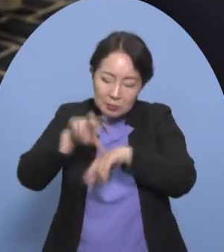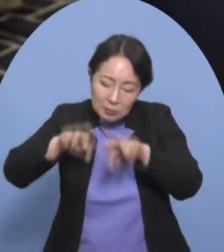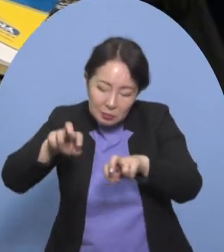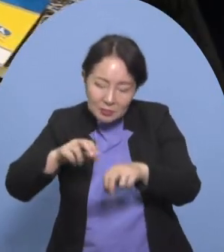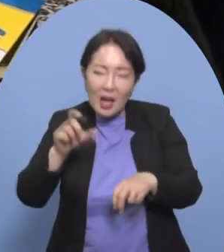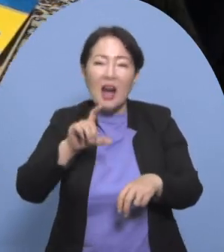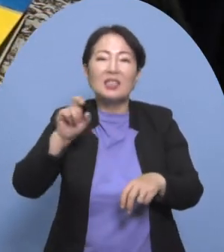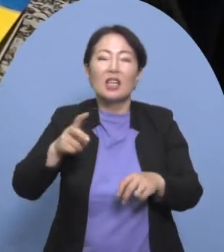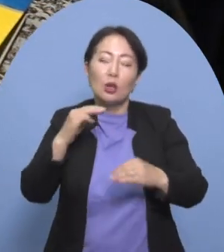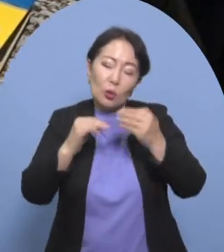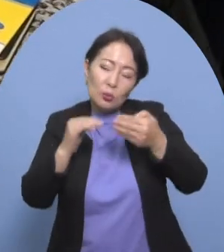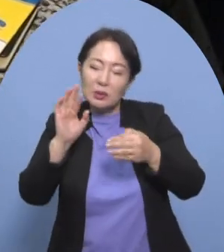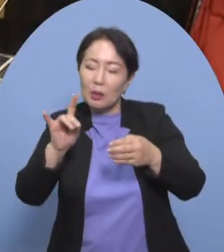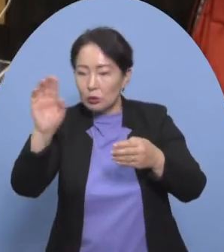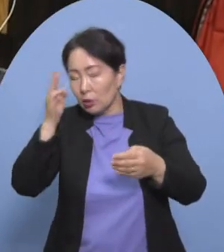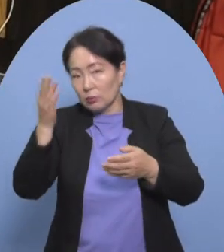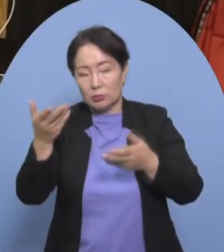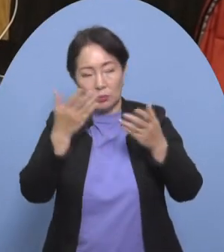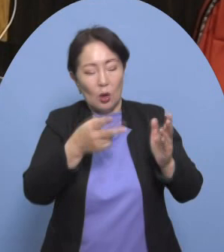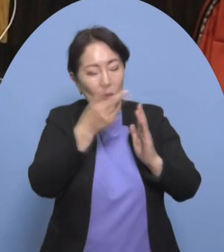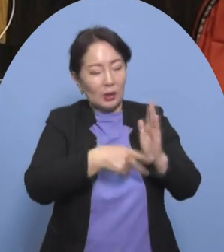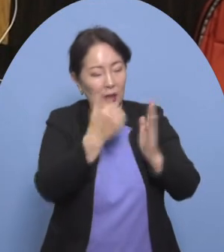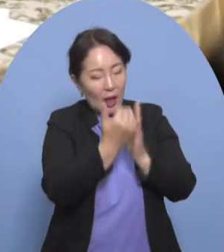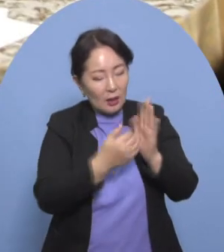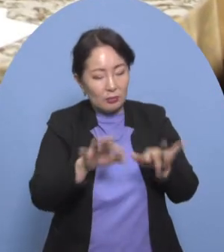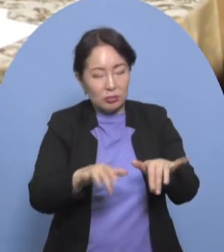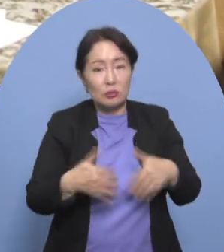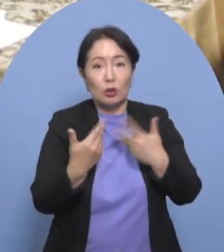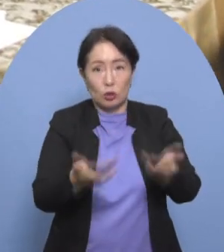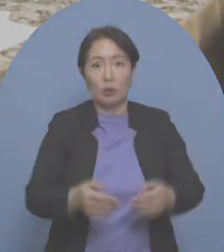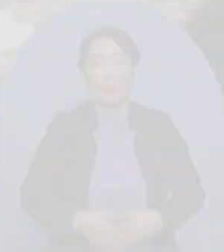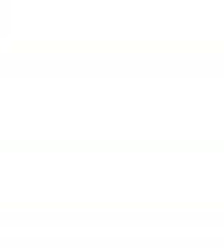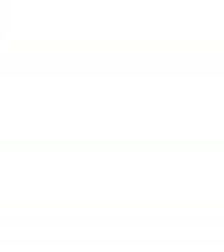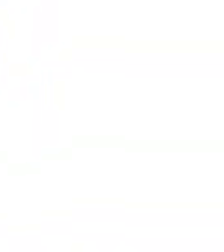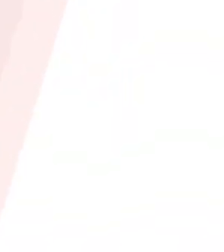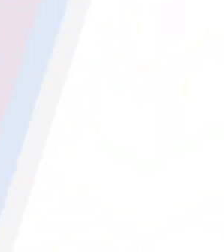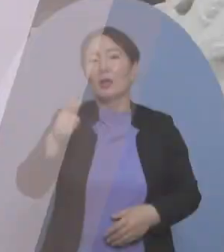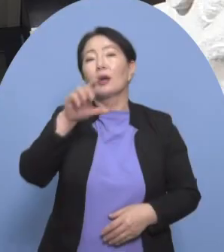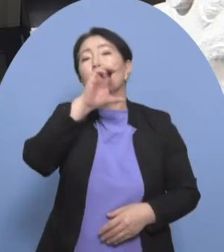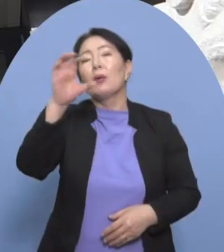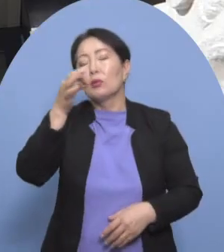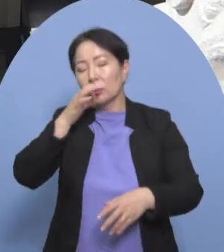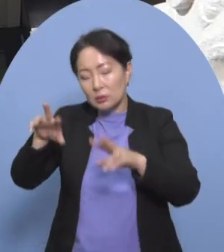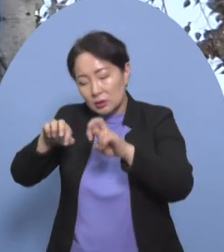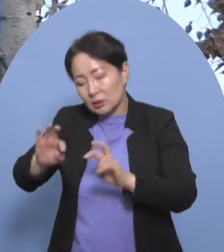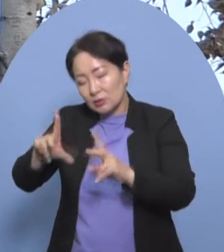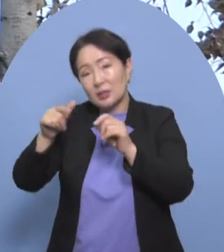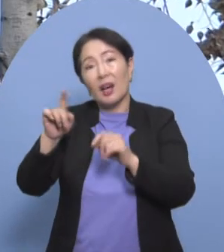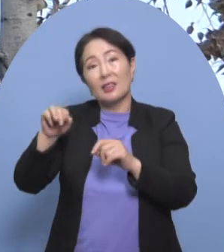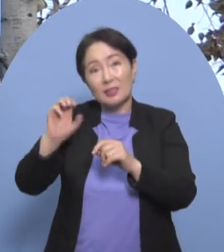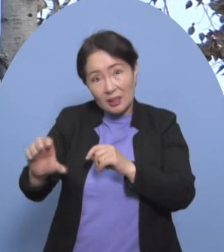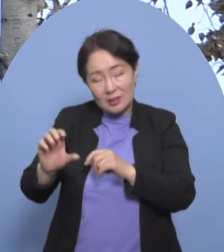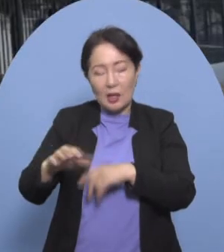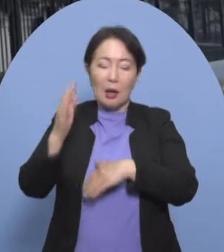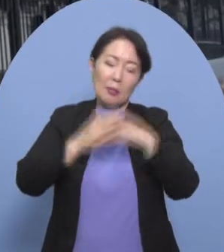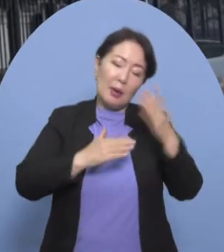эрсдлийн үнэлгээг гардаг хийж эрсдлийн түвшнийг тодорхойлон үнэлгээний тайлан боловсруулах юм. Авилах тэмцэх газрын урдчилсан зэрэглэх